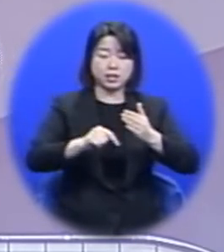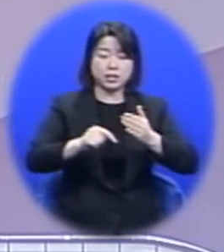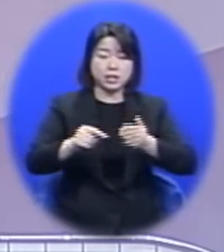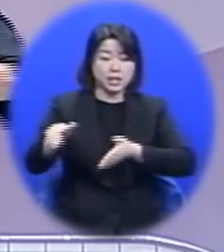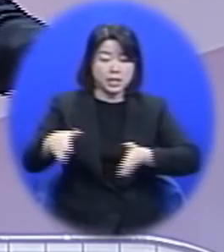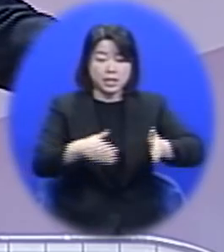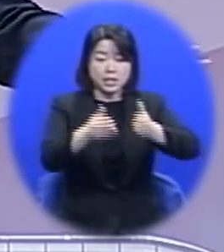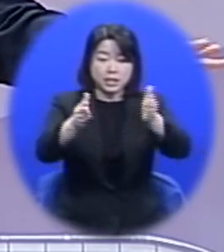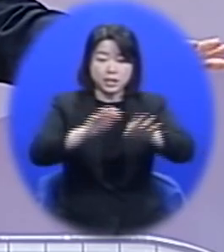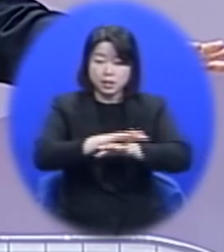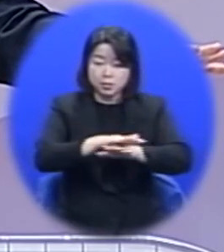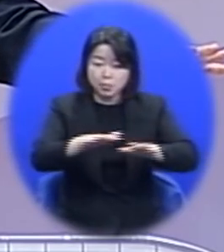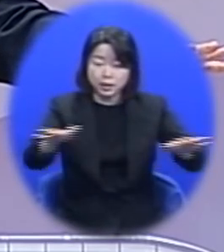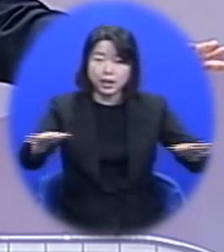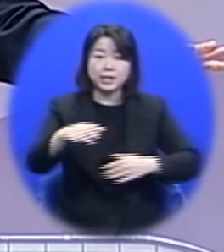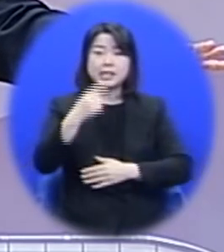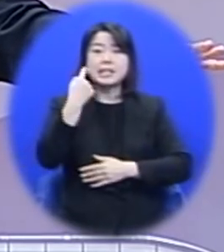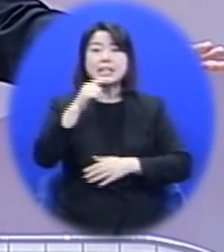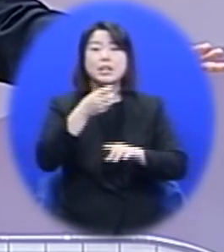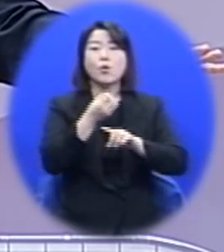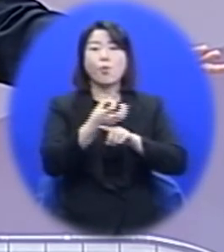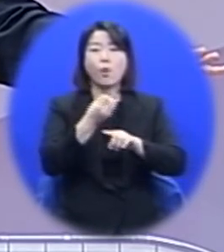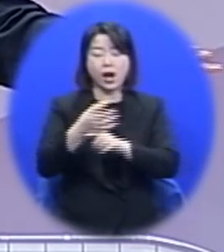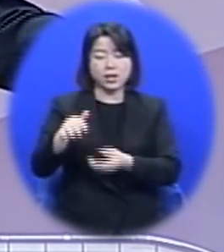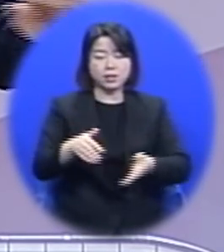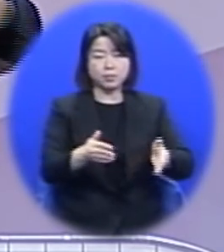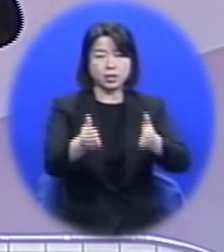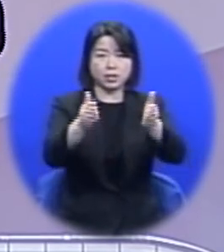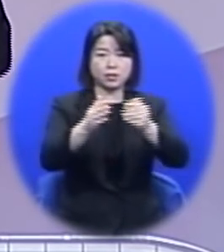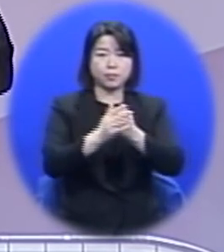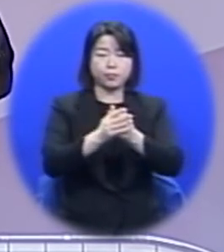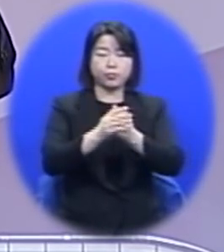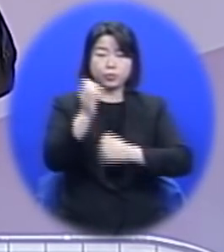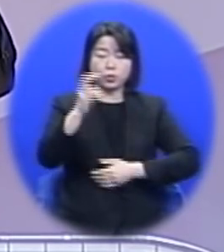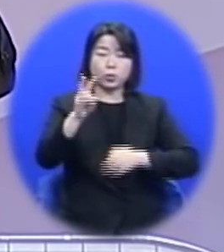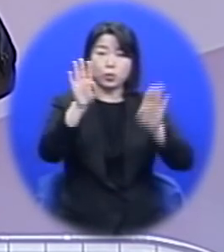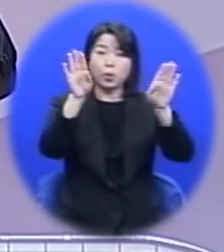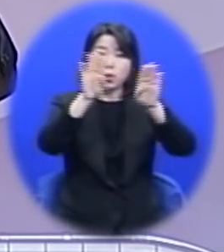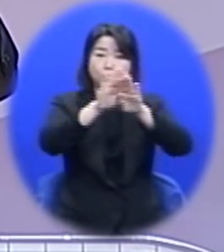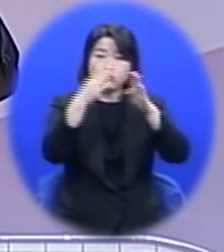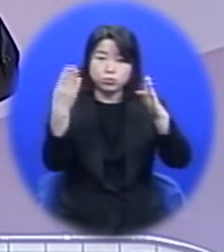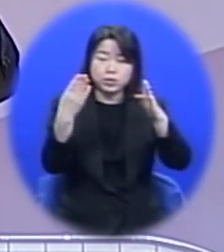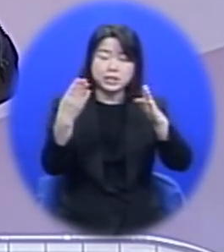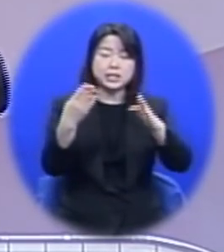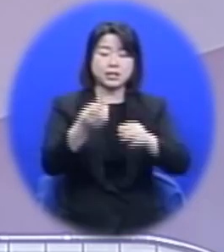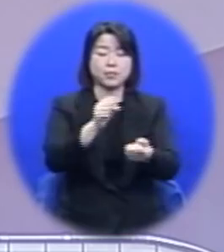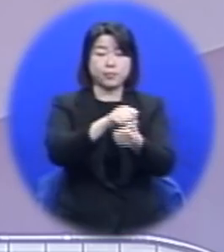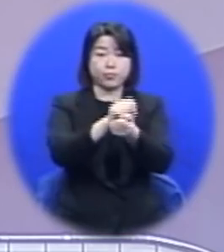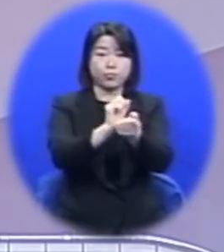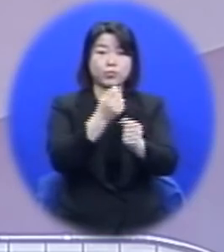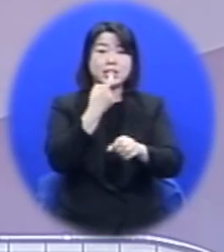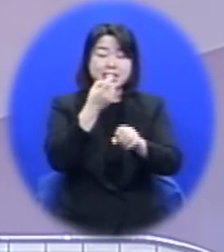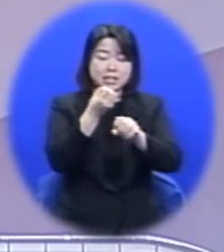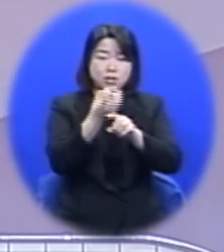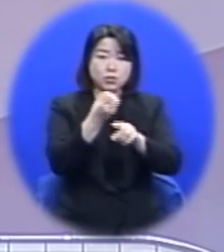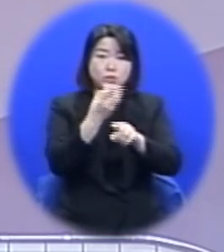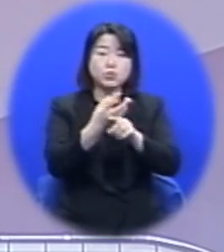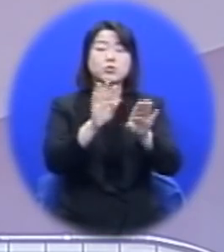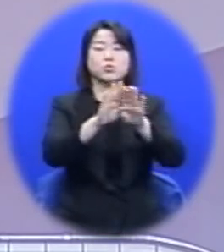길바닥이 황금이라는 거예요. 황금길이에요. 문이 진주문이고 정말